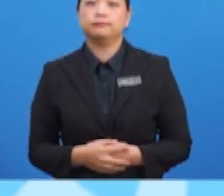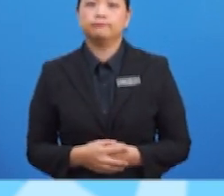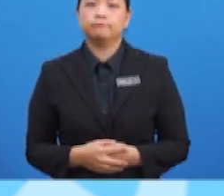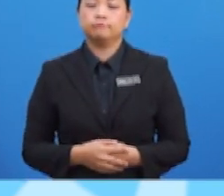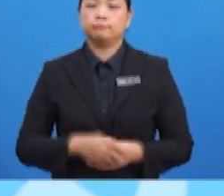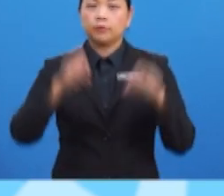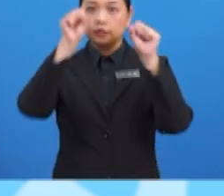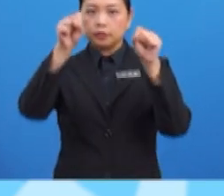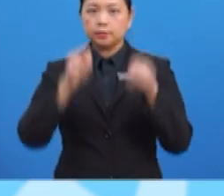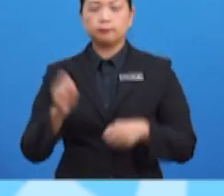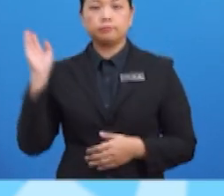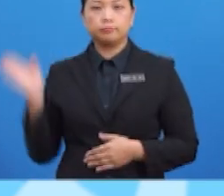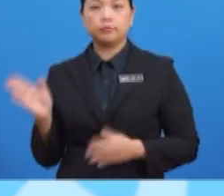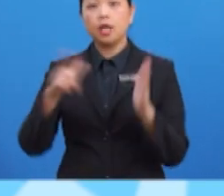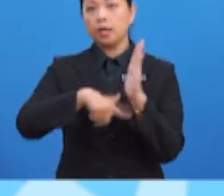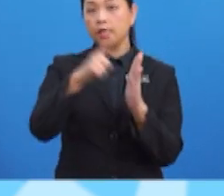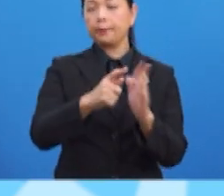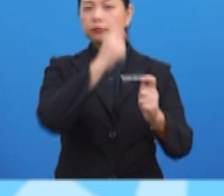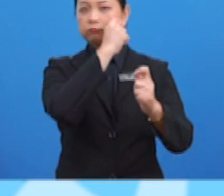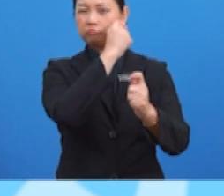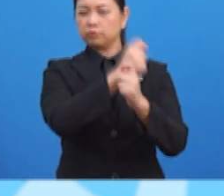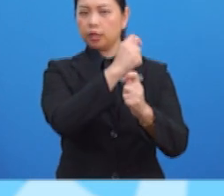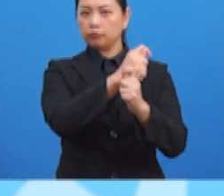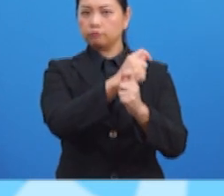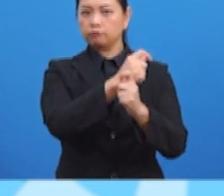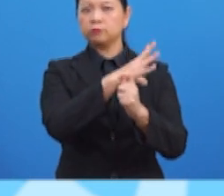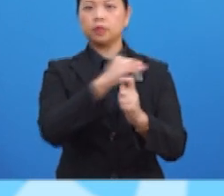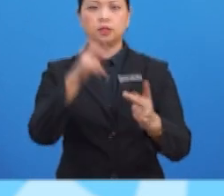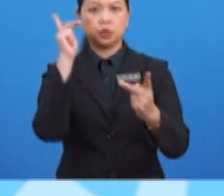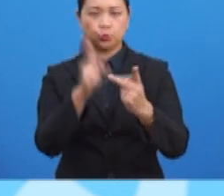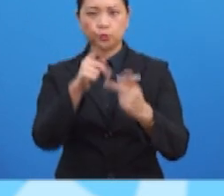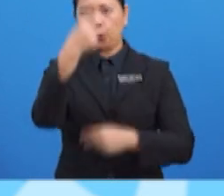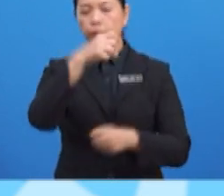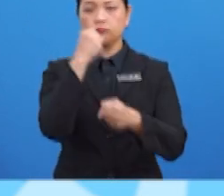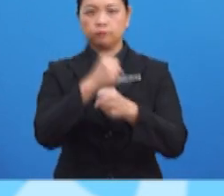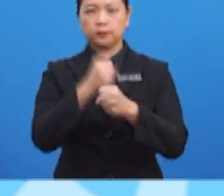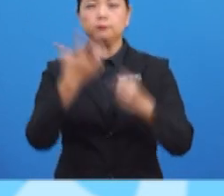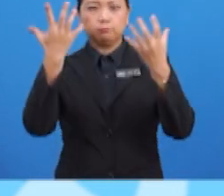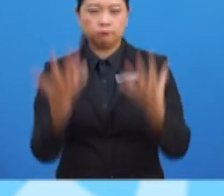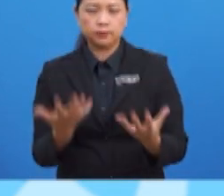Sistem hidrolik lebih tahan lasak dan sesuai untuk kerja berat.